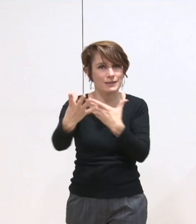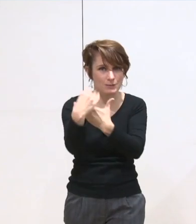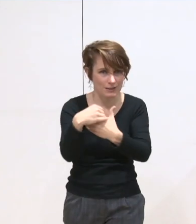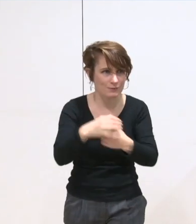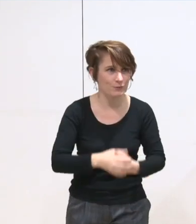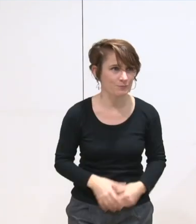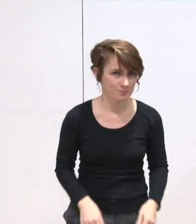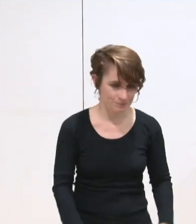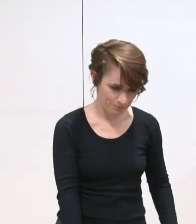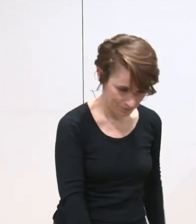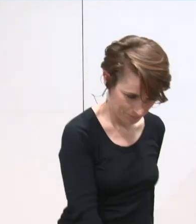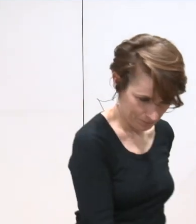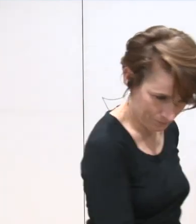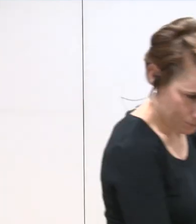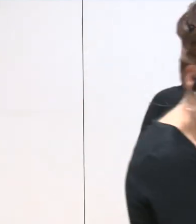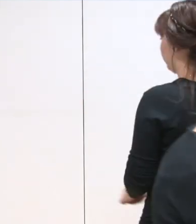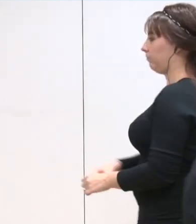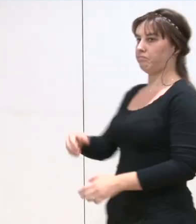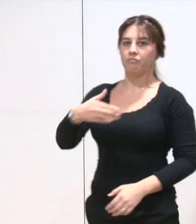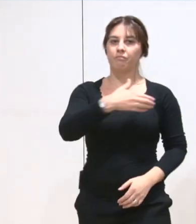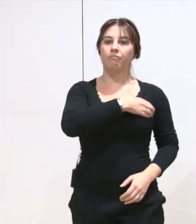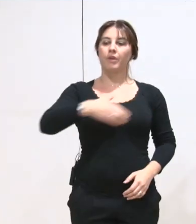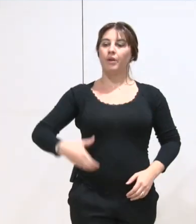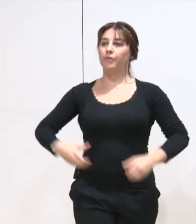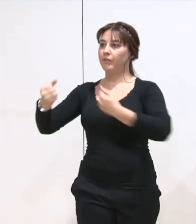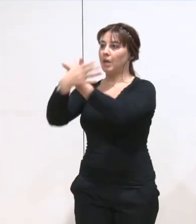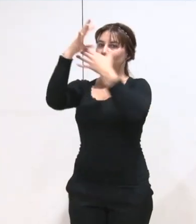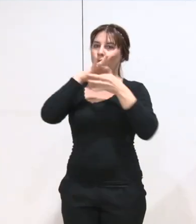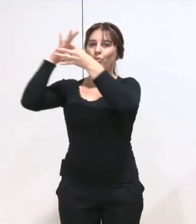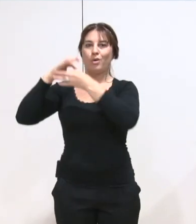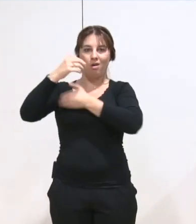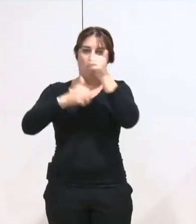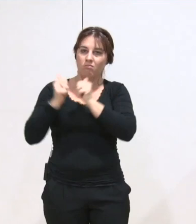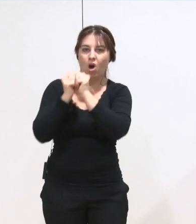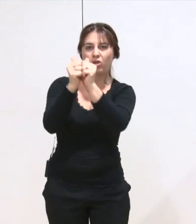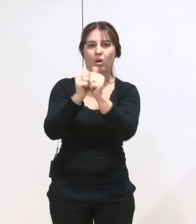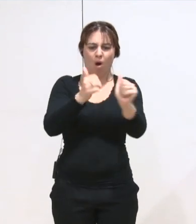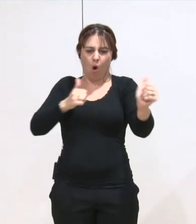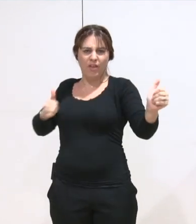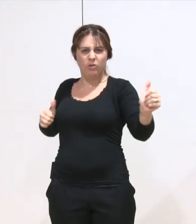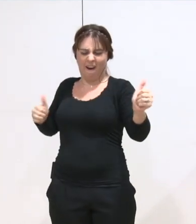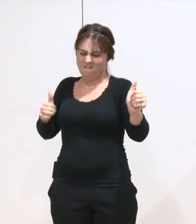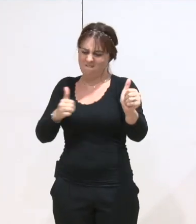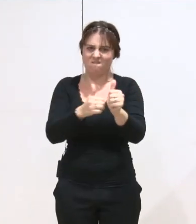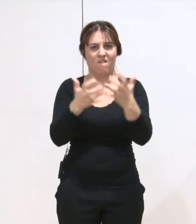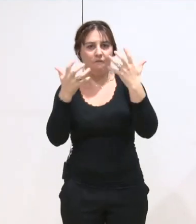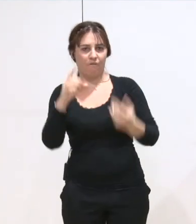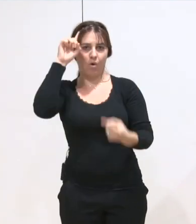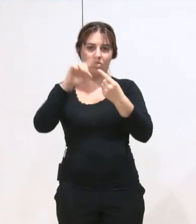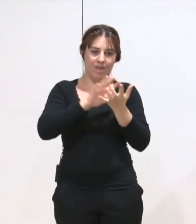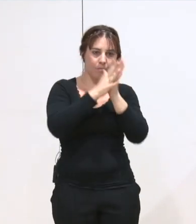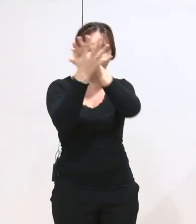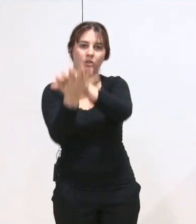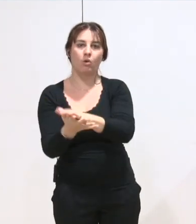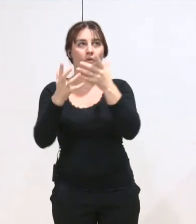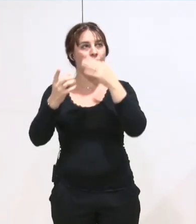métropole, nous avançons ensemble pour rattraper notre retard en matière de transition et faire de nos territoires des territoires vivables et